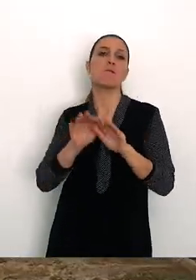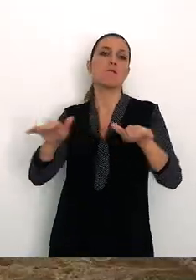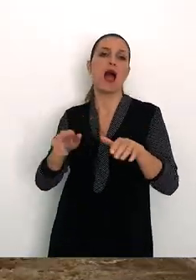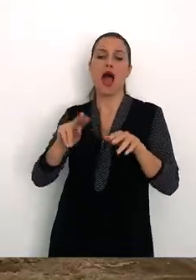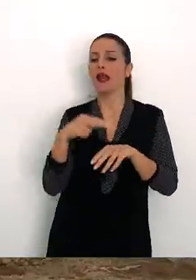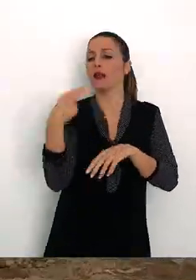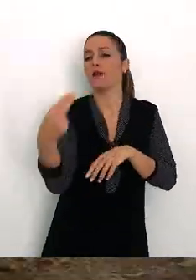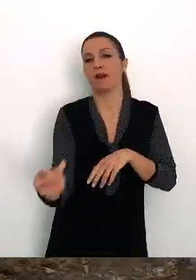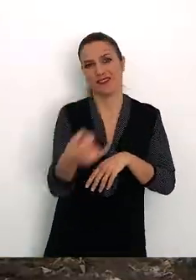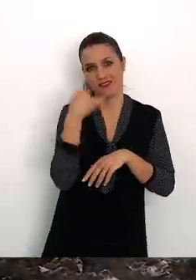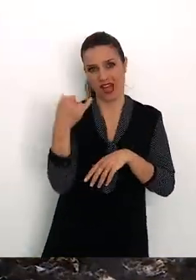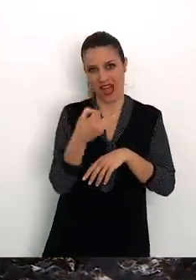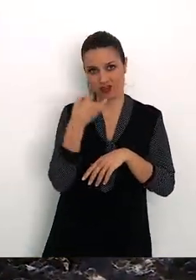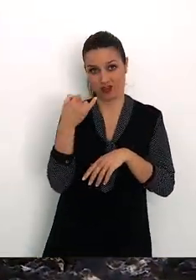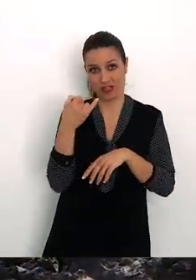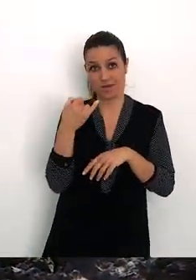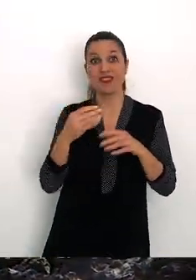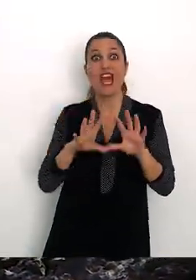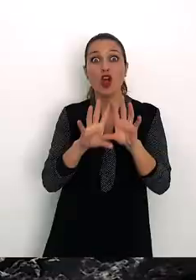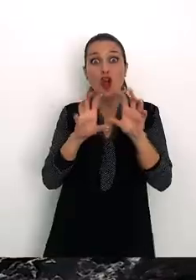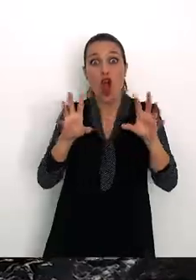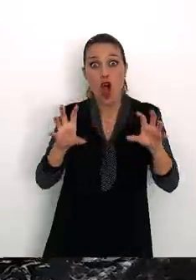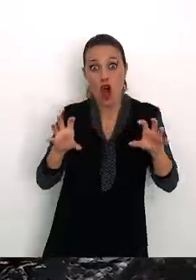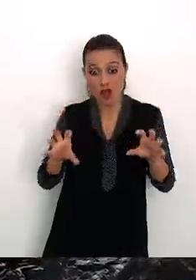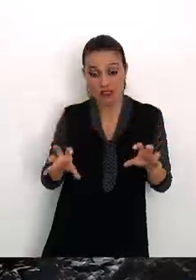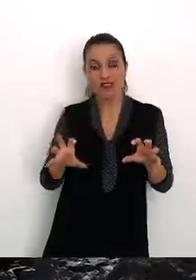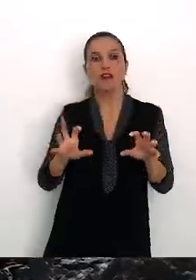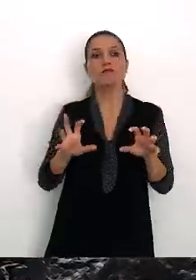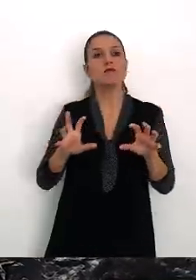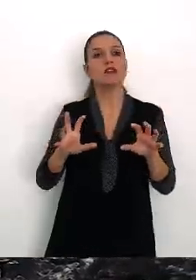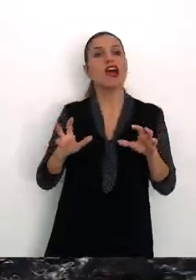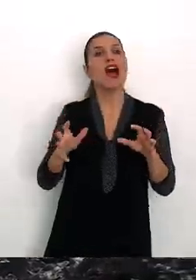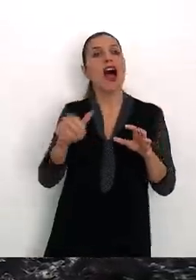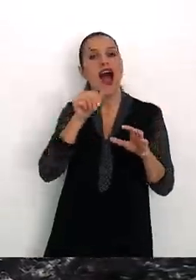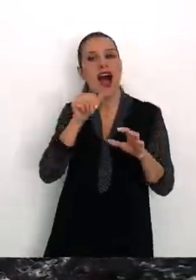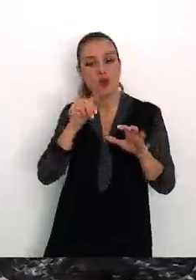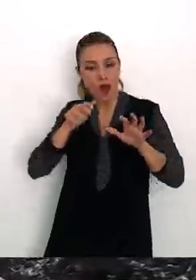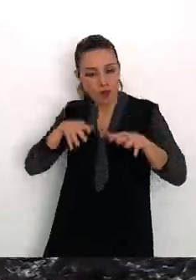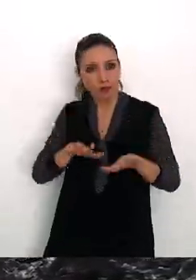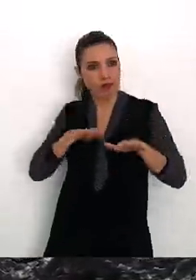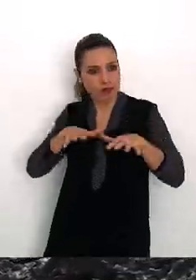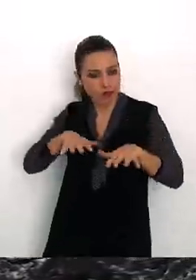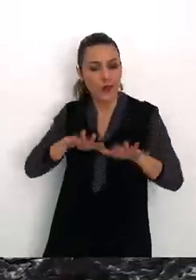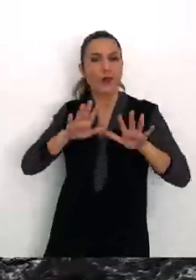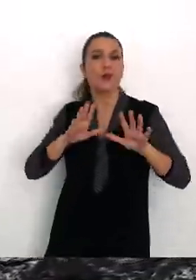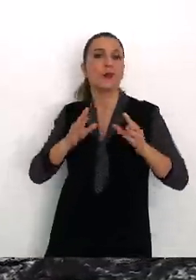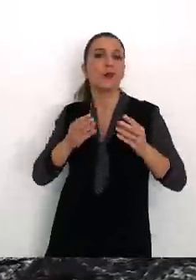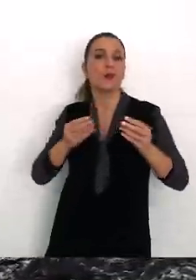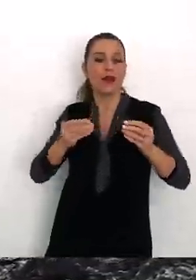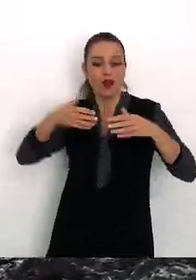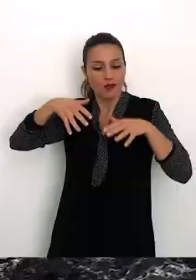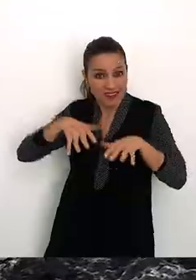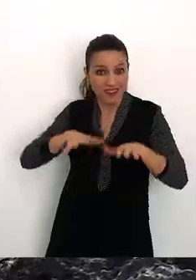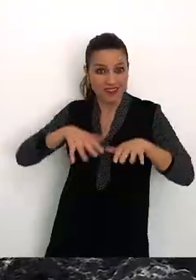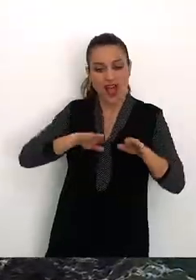Le rocce della scogliera sono soggette al fenomeno del carsismo, che nel corso degli anni, con la sua incessante azione erosiva, ha contribuito